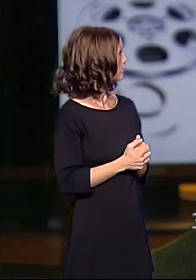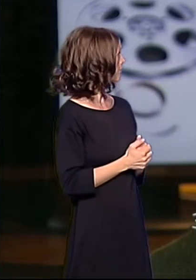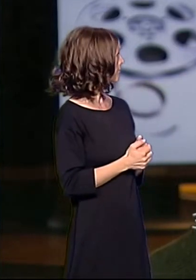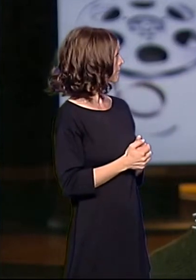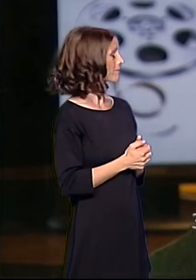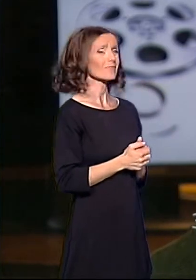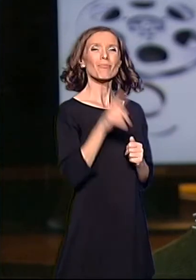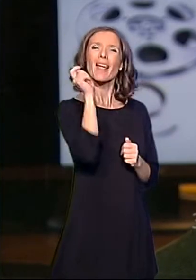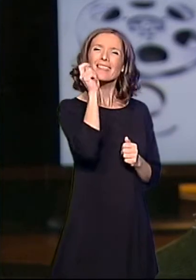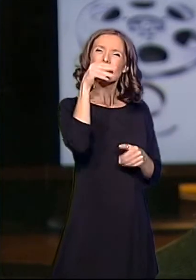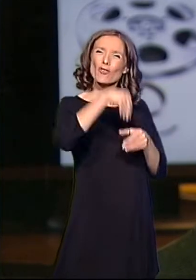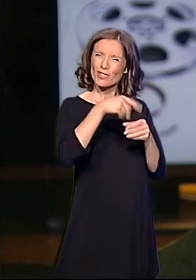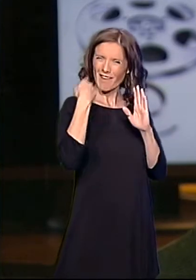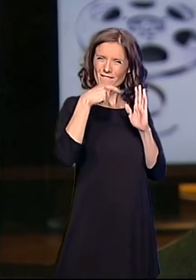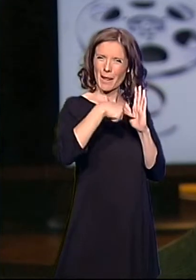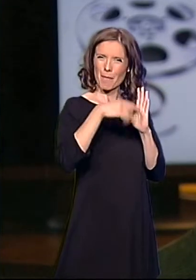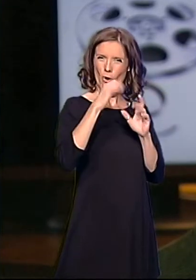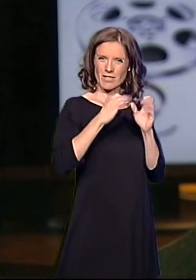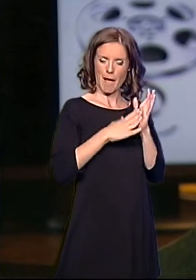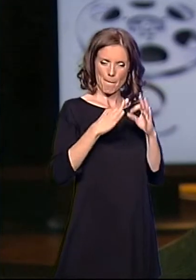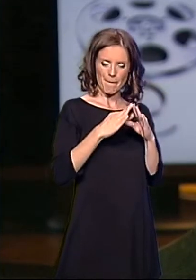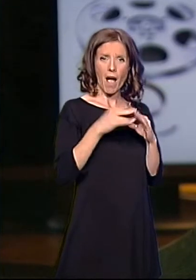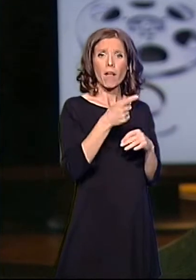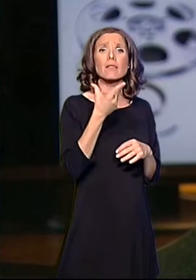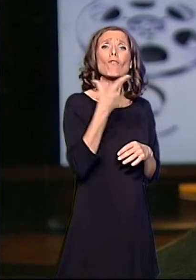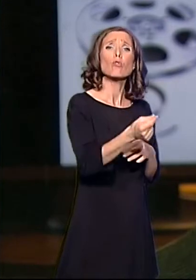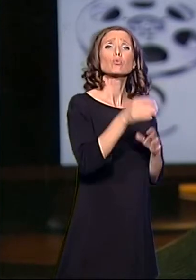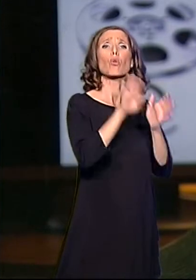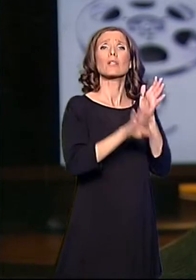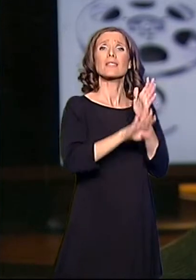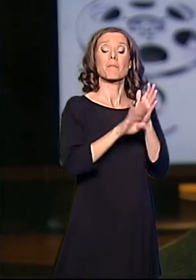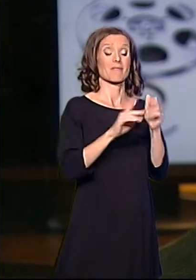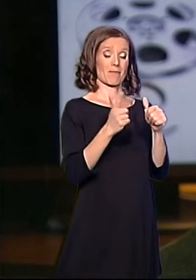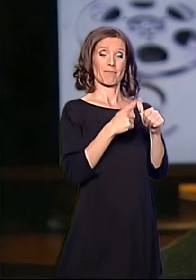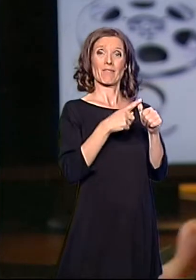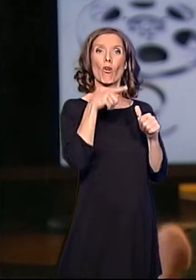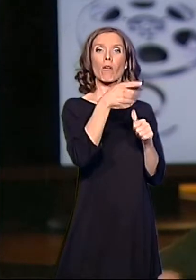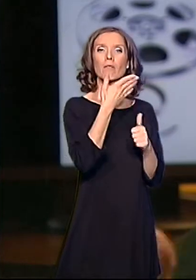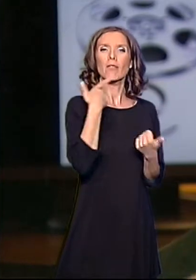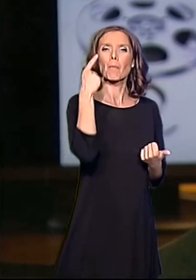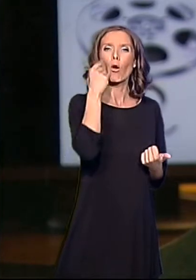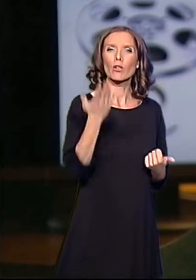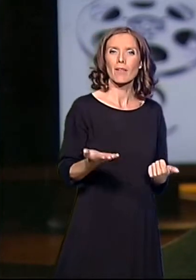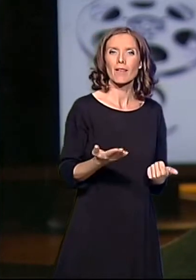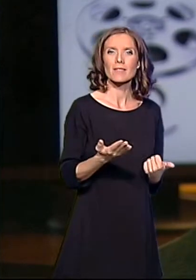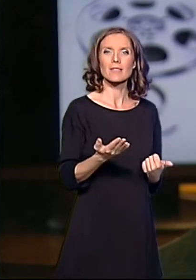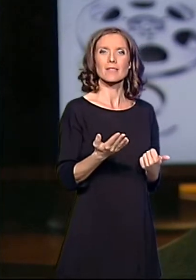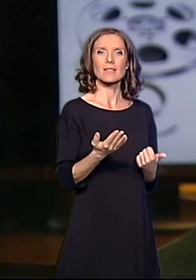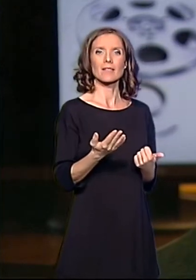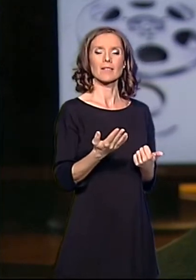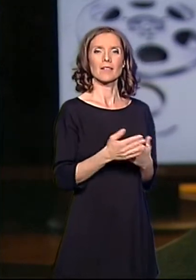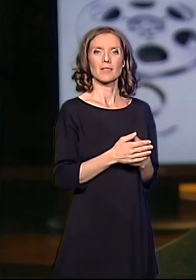dvostruko. Prvo kao dete bez roditelja, to jest dete u okrenjenoj